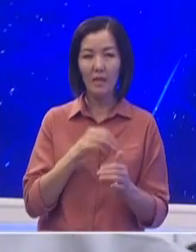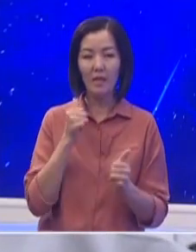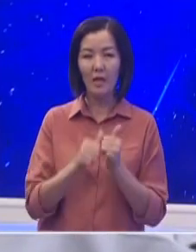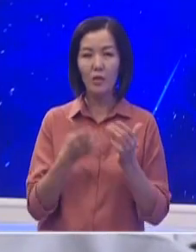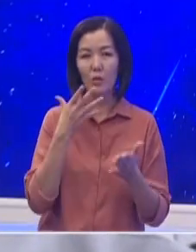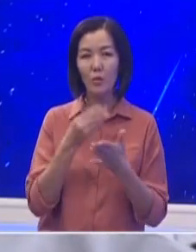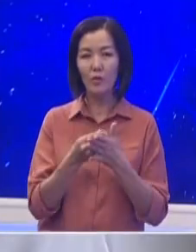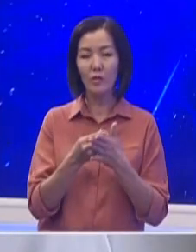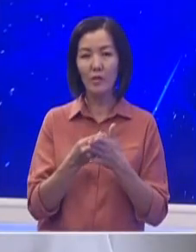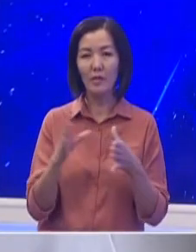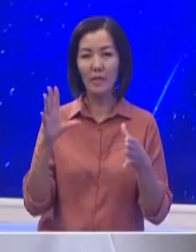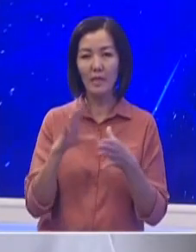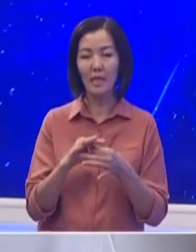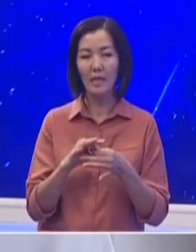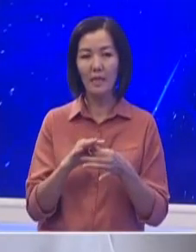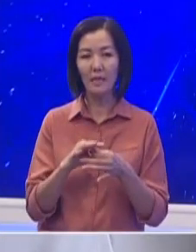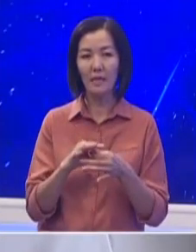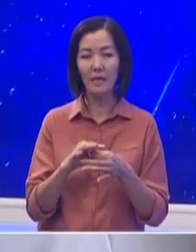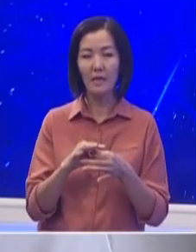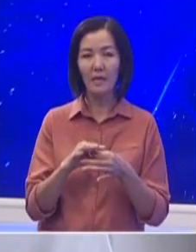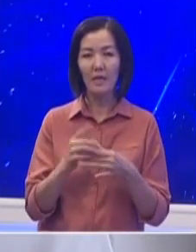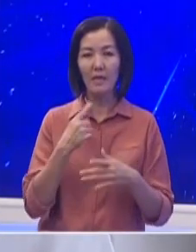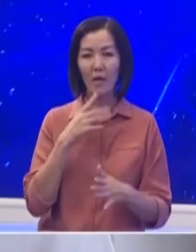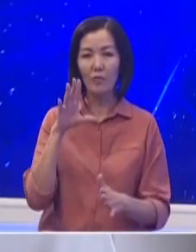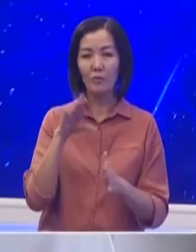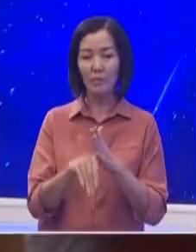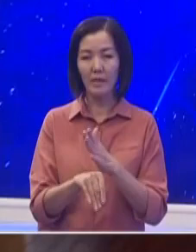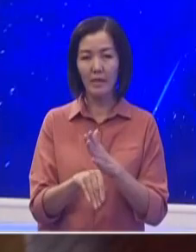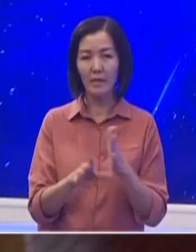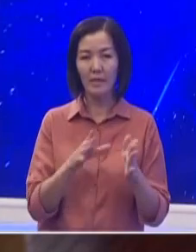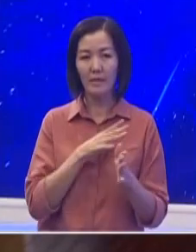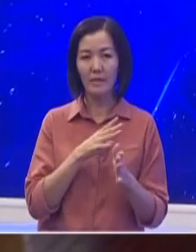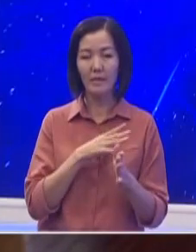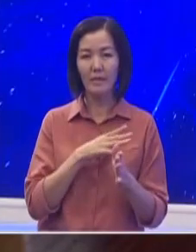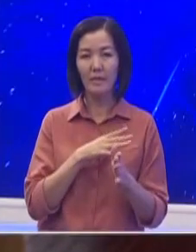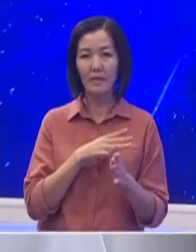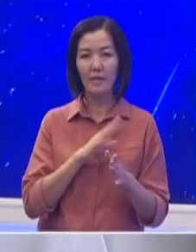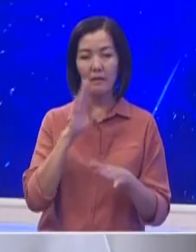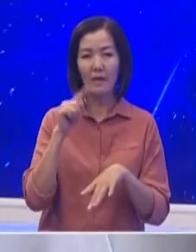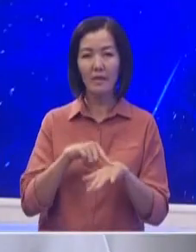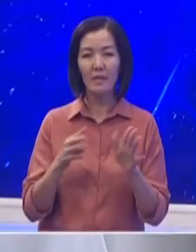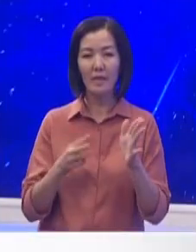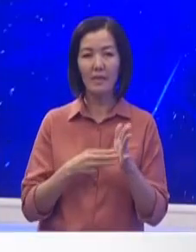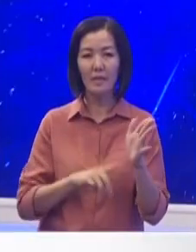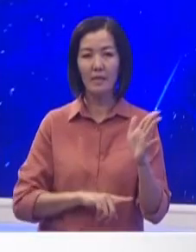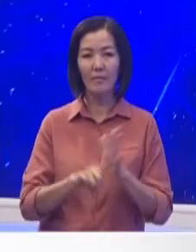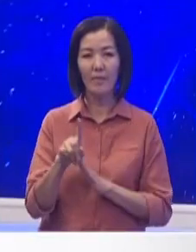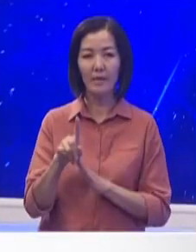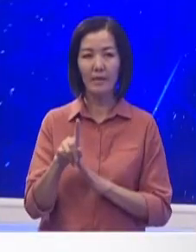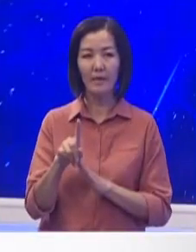участогына барып выездной референдум комиссиясы мүшелері келіп сағат 8-ден бастап мына басқа